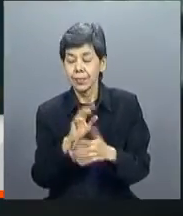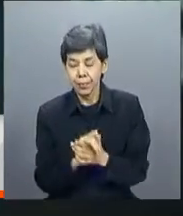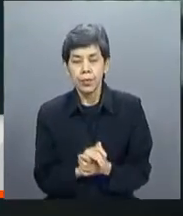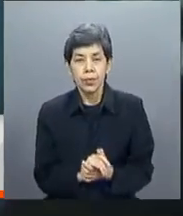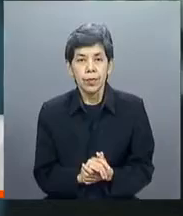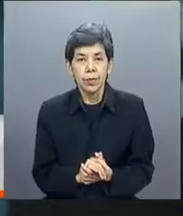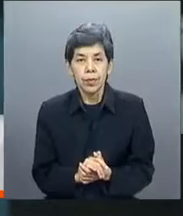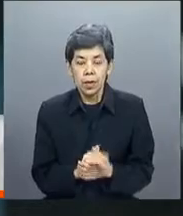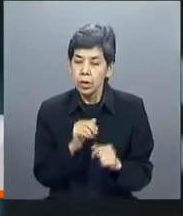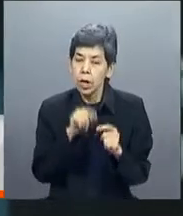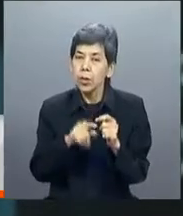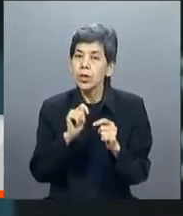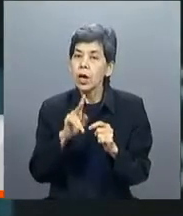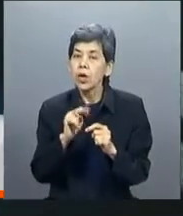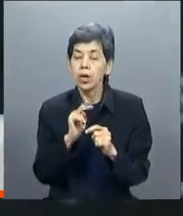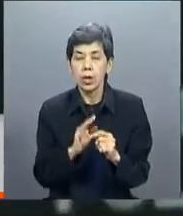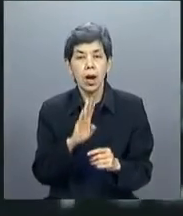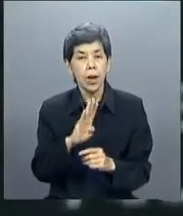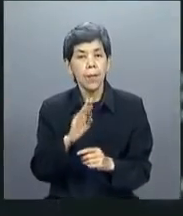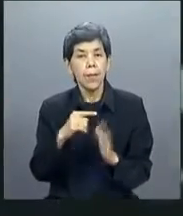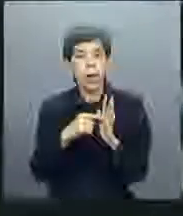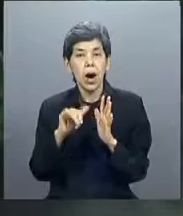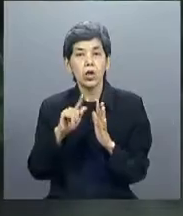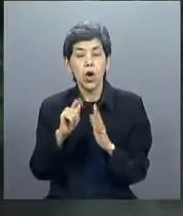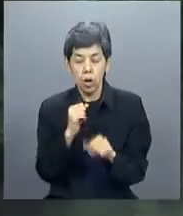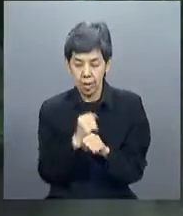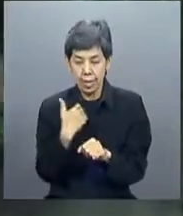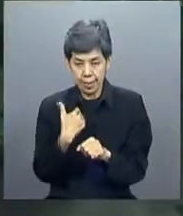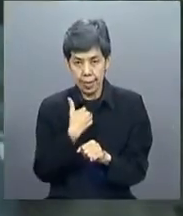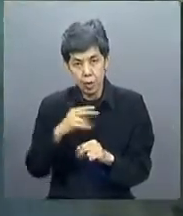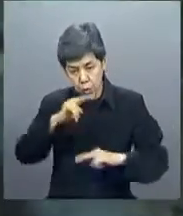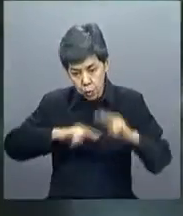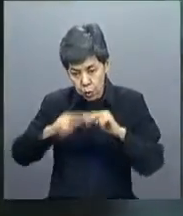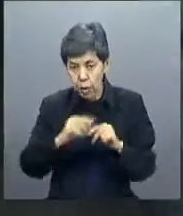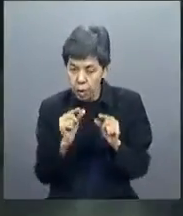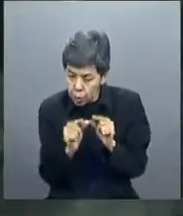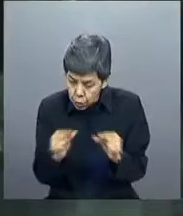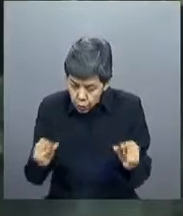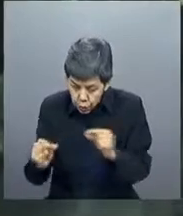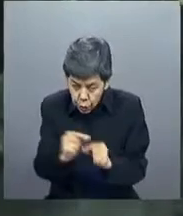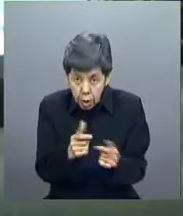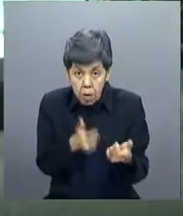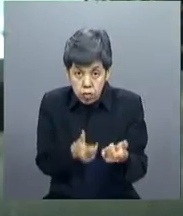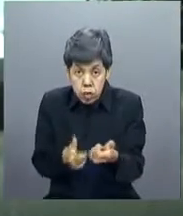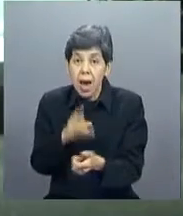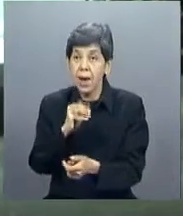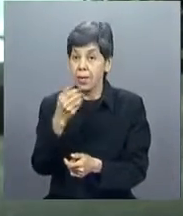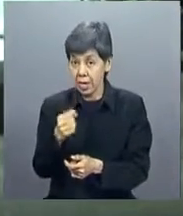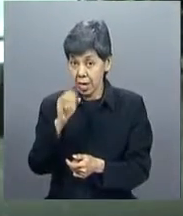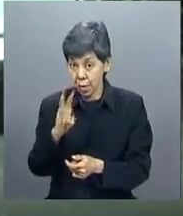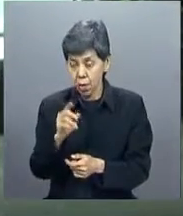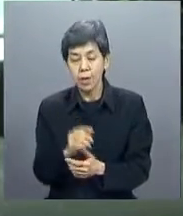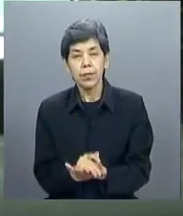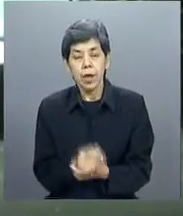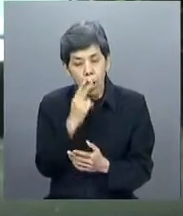ดูวาตำบลถนนอำเภอมายอทางเจ้าหน้าที่ได้มีการตรวจสอบปลอกกระสุนปืน R M16และขนาด 11